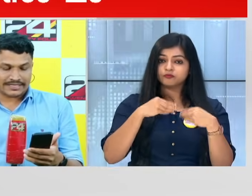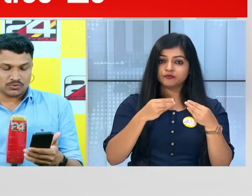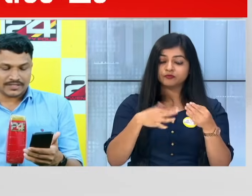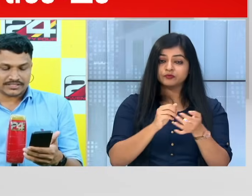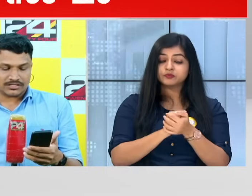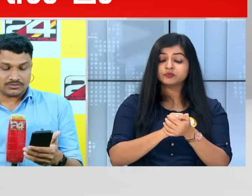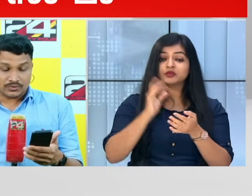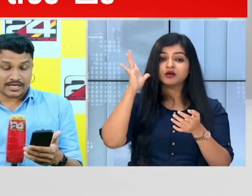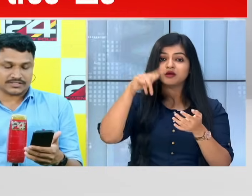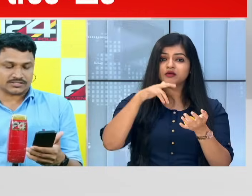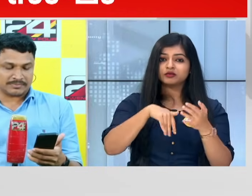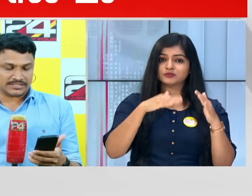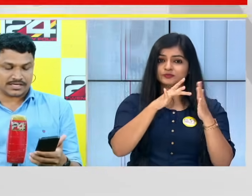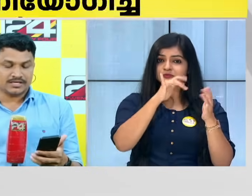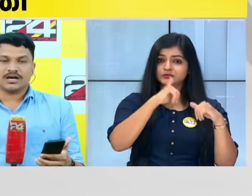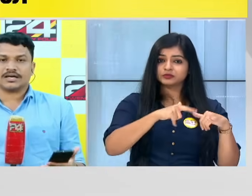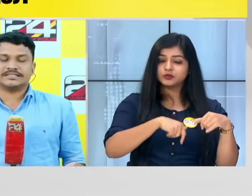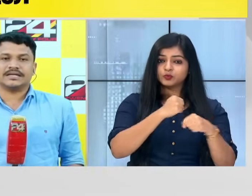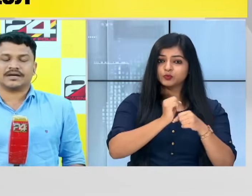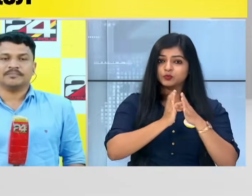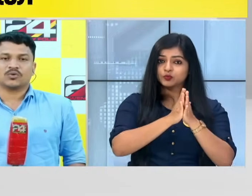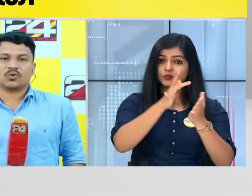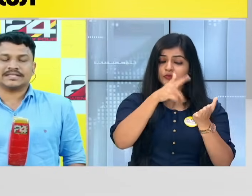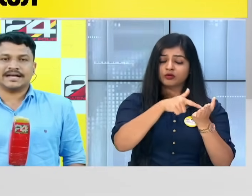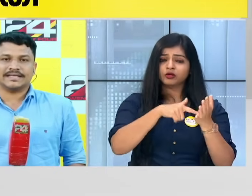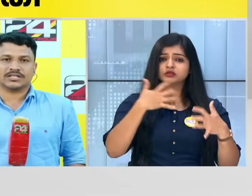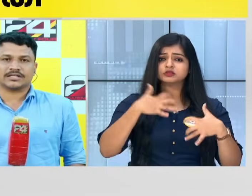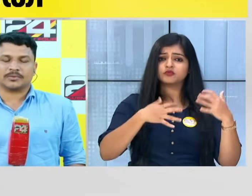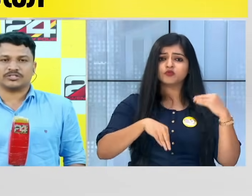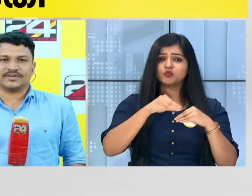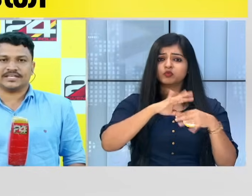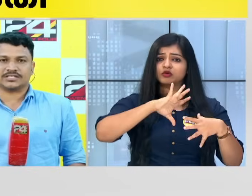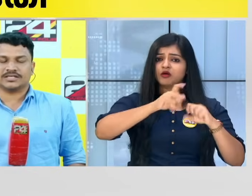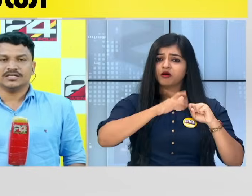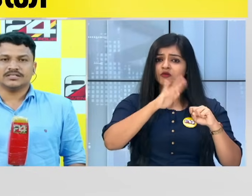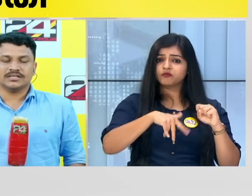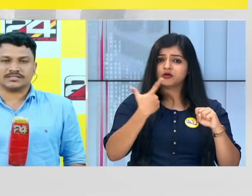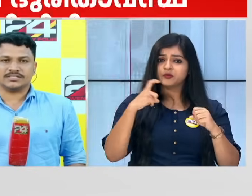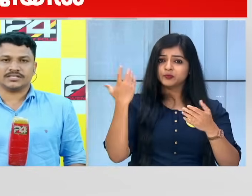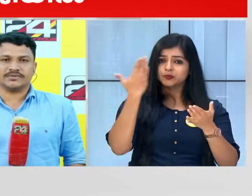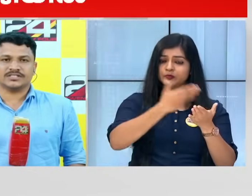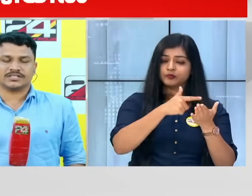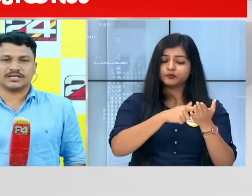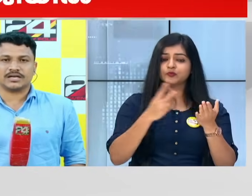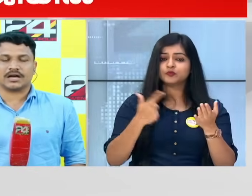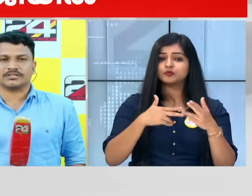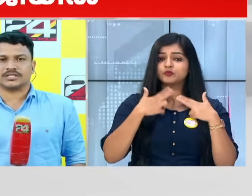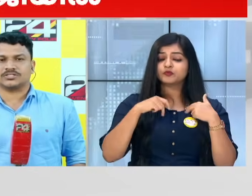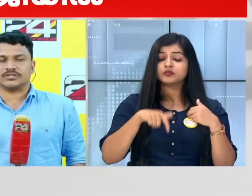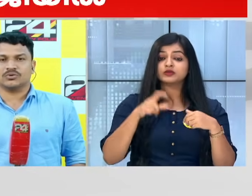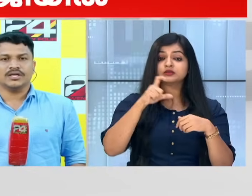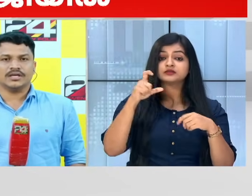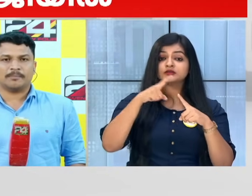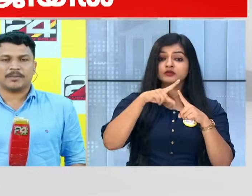ആനക്കോട്ടയിലെ ദുരിതാവസ്ഥ സംബന്ധിച്ച ഹർജിയിലാണ് കോടതി ഈ അടിയന്തര നടപടി സ്വീകരിച്ചത്. CCTV ദൃശ്യങ്ങളിൽ കാണാൻ